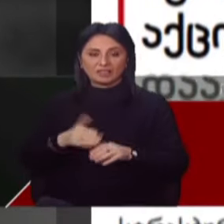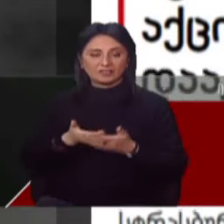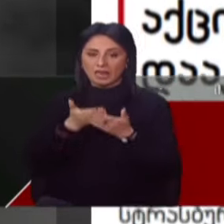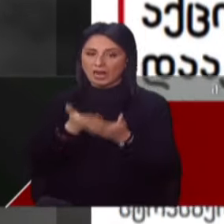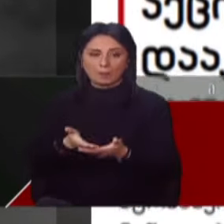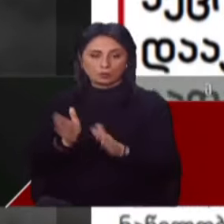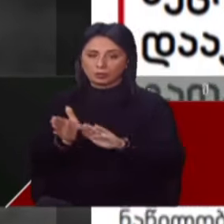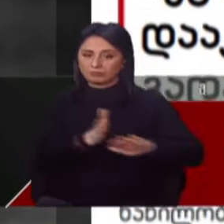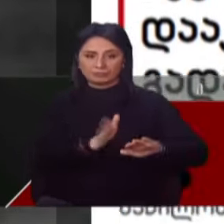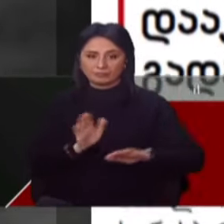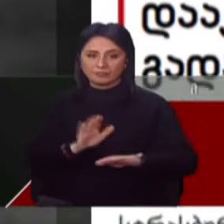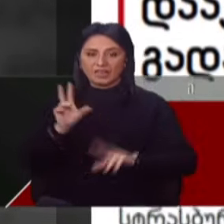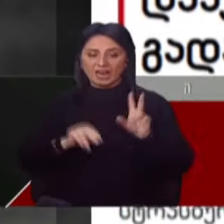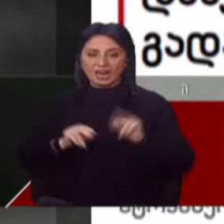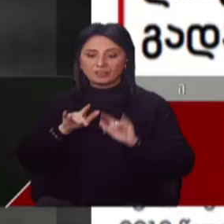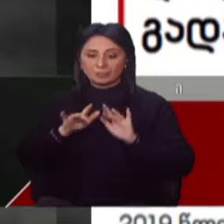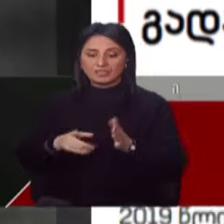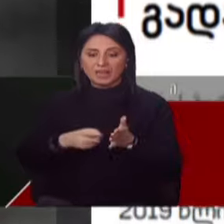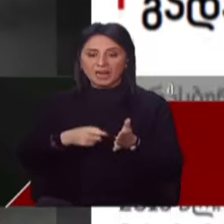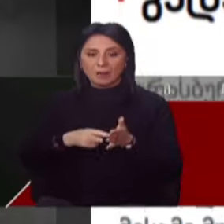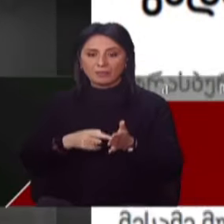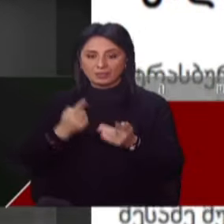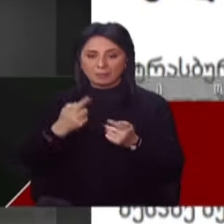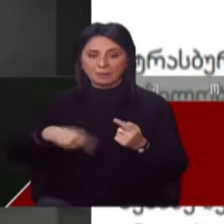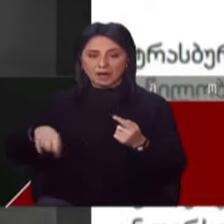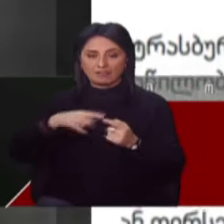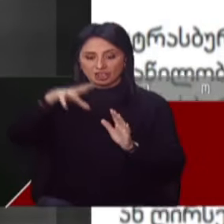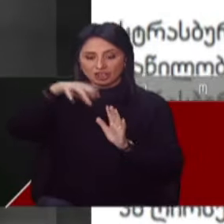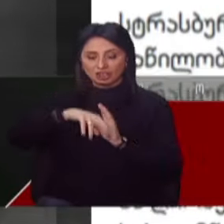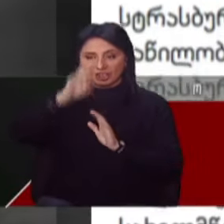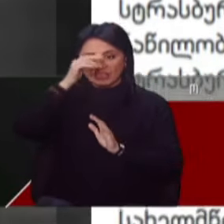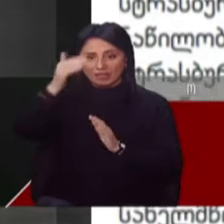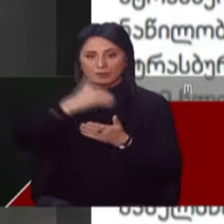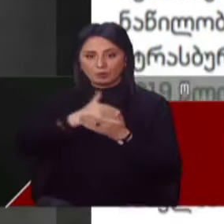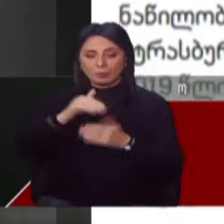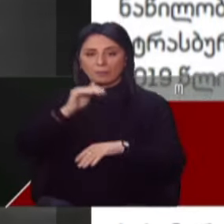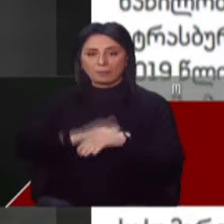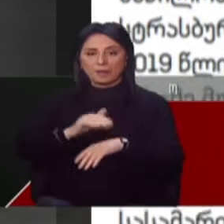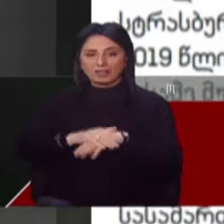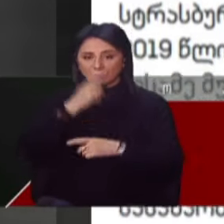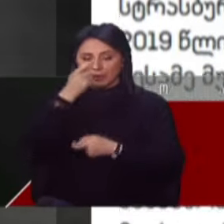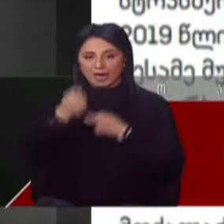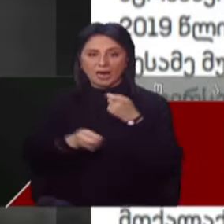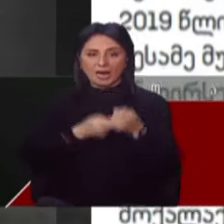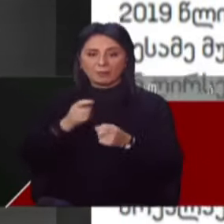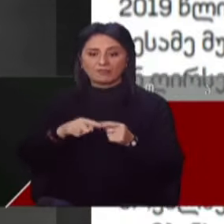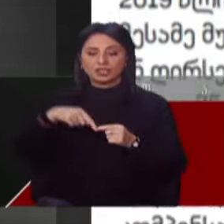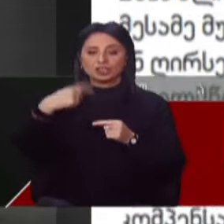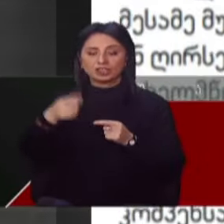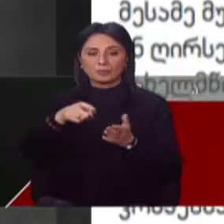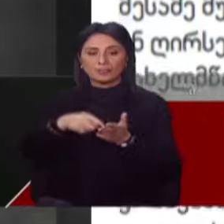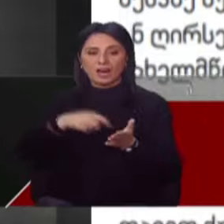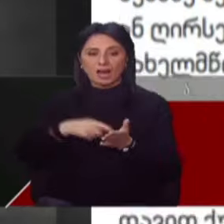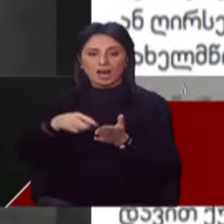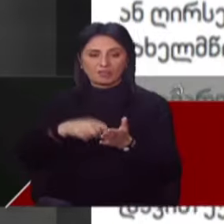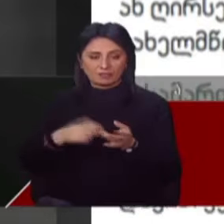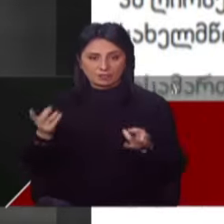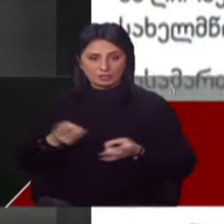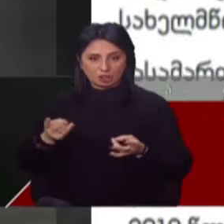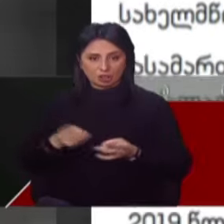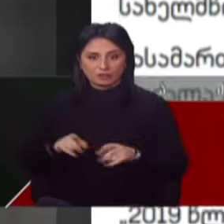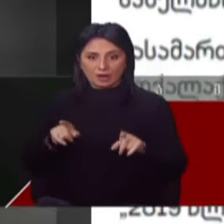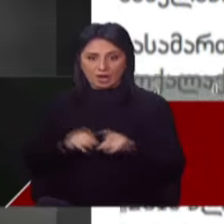გამოტანისგან გაითვალისწინა რა მიმდინარე გამოძიების მასშტაბი და შიდა სახელმწიფო დონეზე ფაქტობრივი ელემენტების შემდგომი გარკვევის საჭიროება.